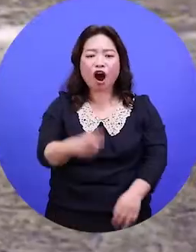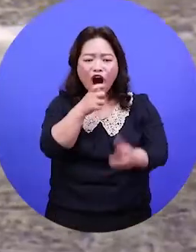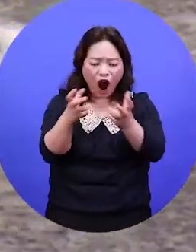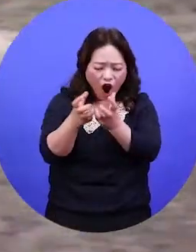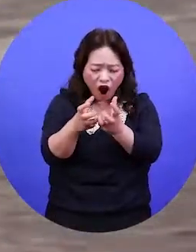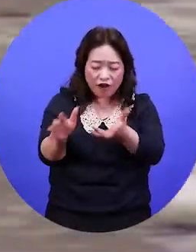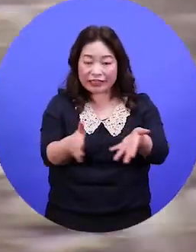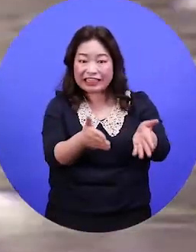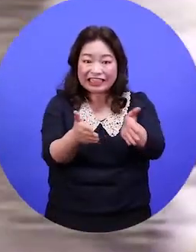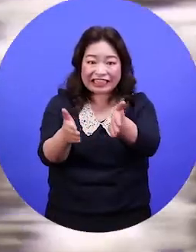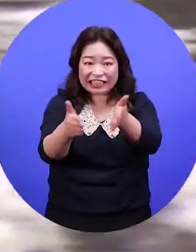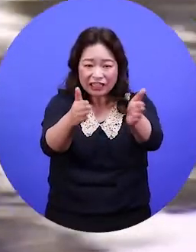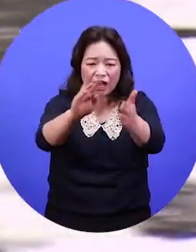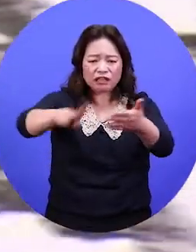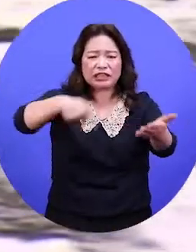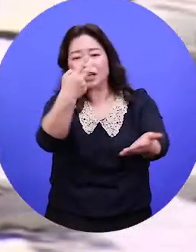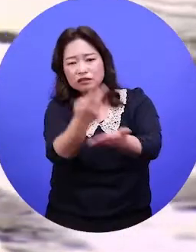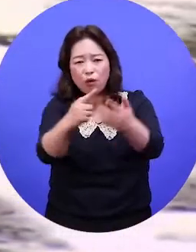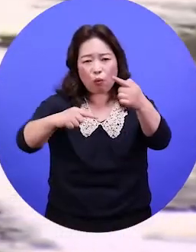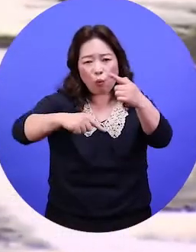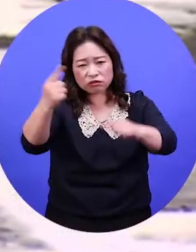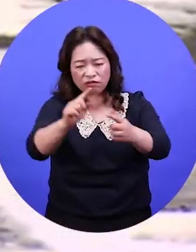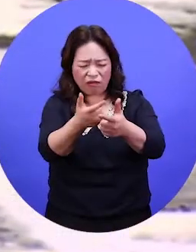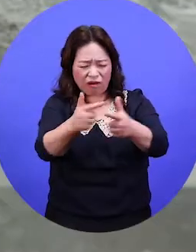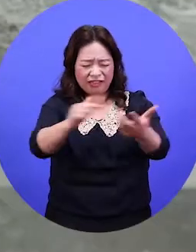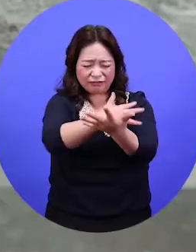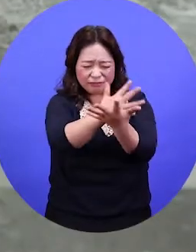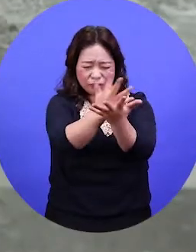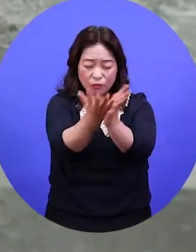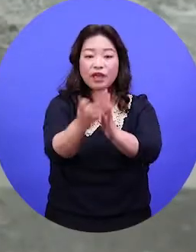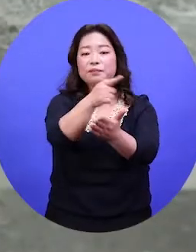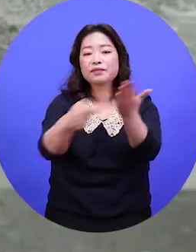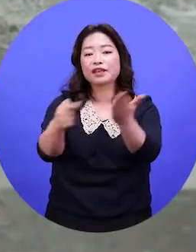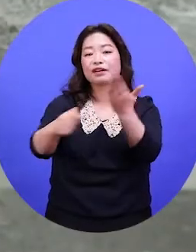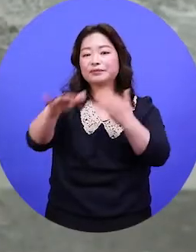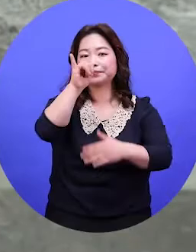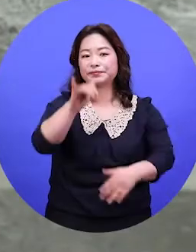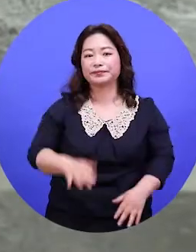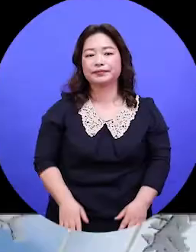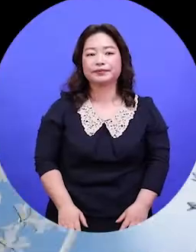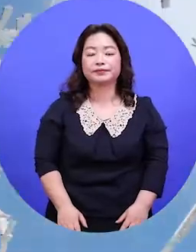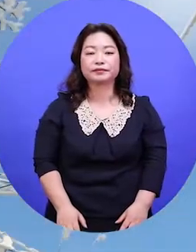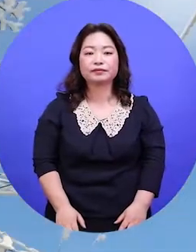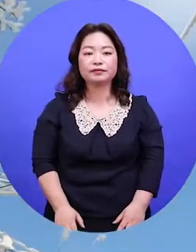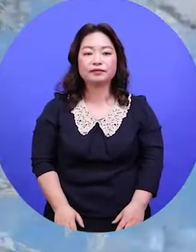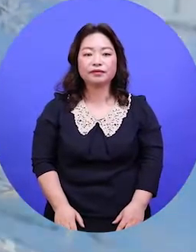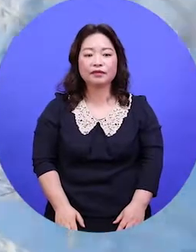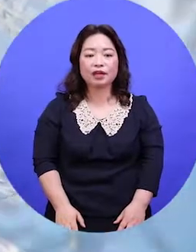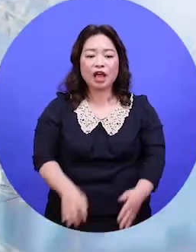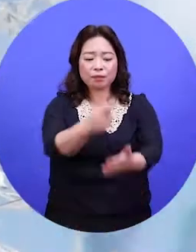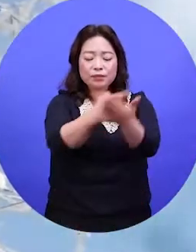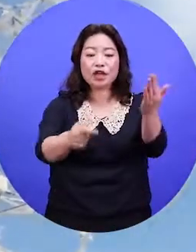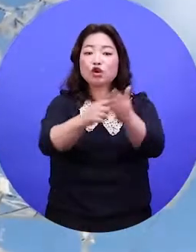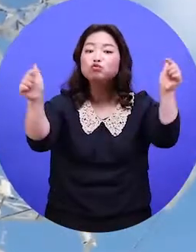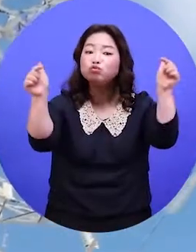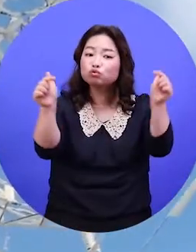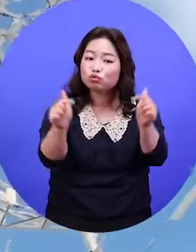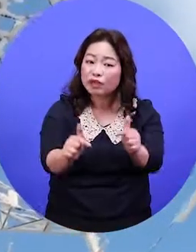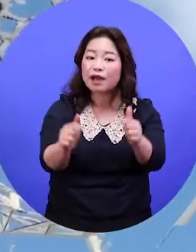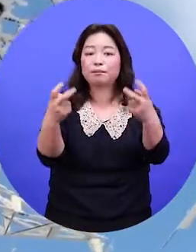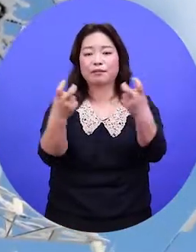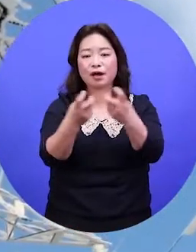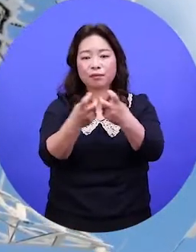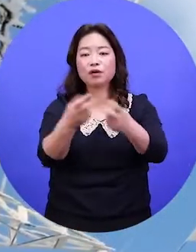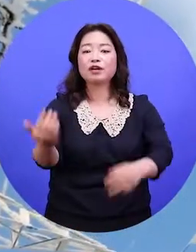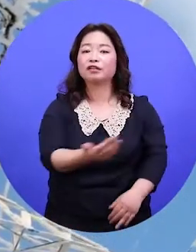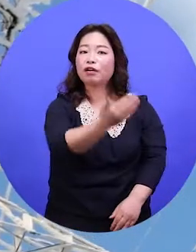끝으로 빙판길에 의한 낙상 골절 등 수많은 피해가 잇따를 수 있기 때문입니다. 이 많은 피해를 최소한으로 줄이기